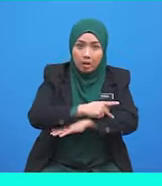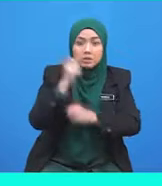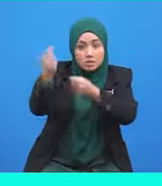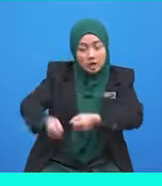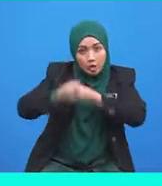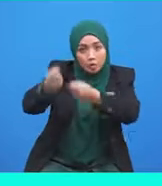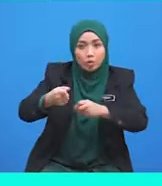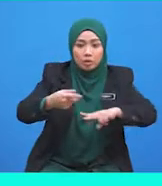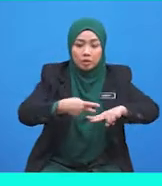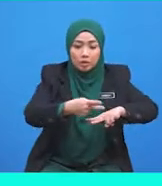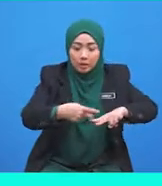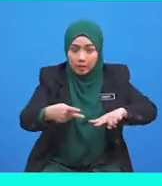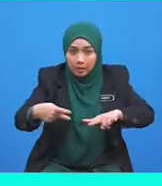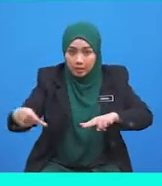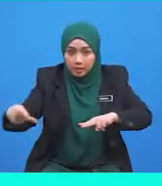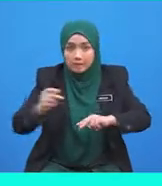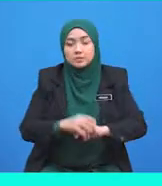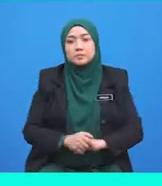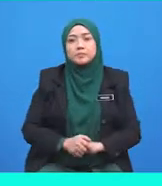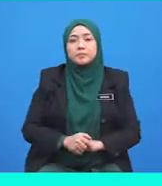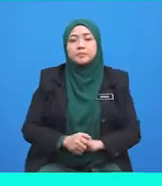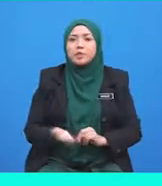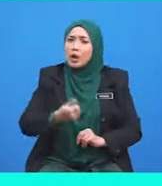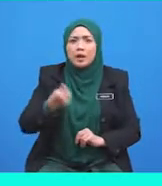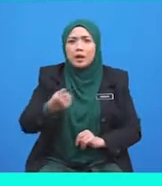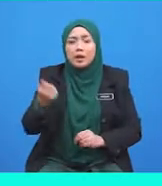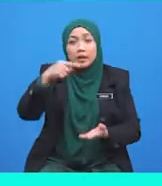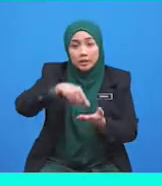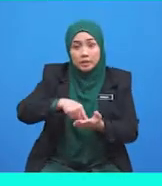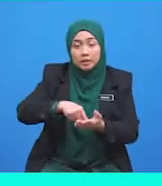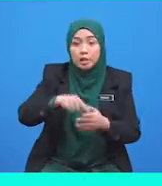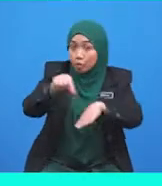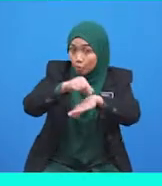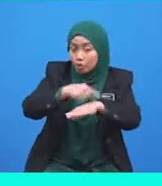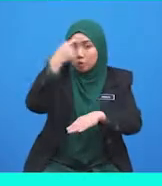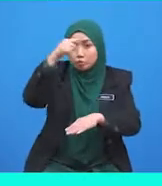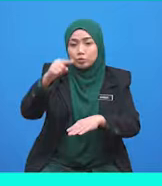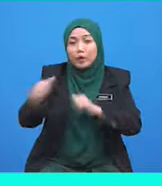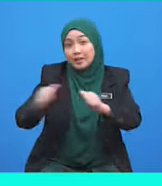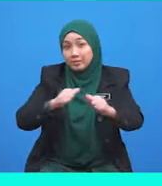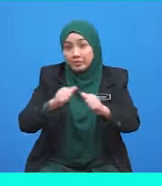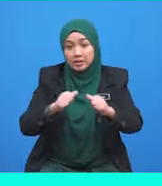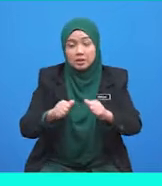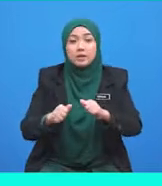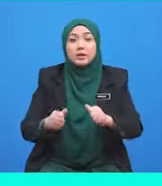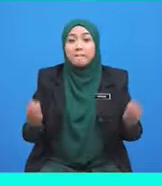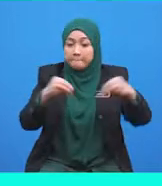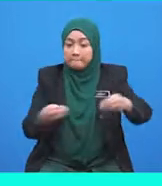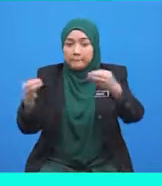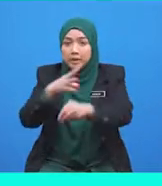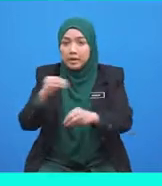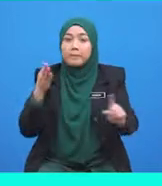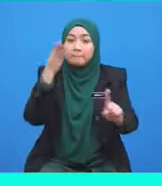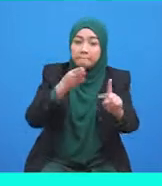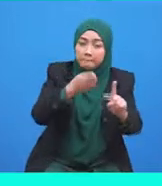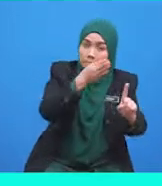keris. Kebanyakan peralatan ini digunakan untuk aktiviti pertanian dan pemburuan.